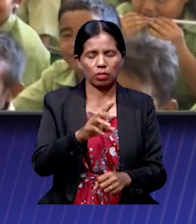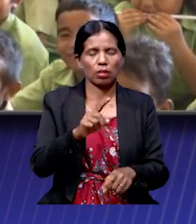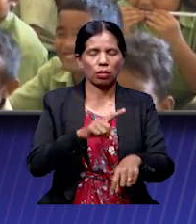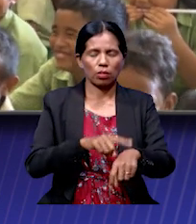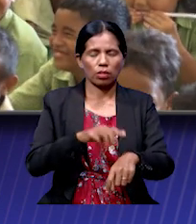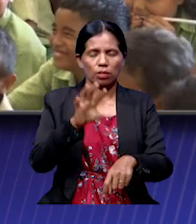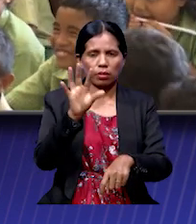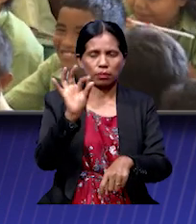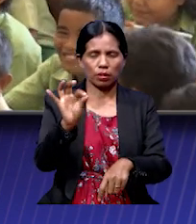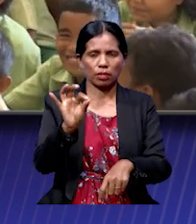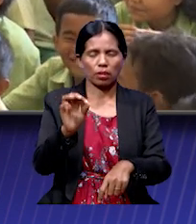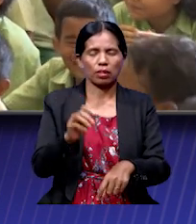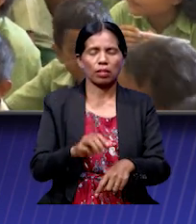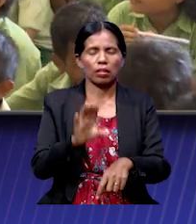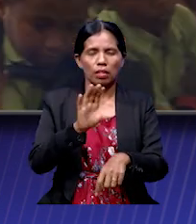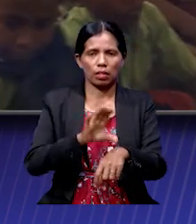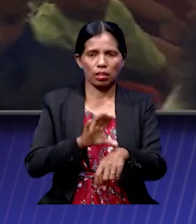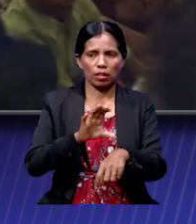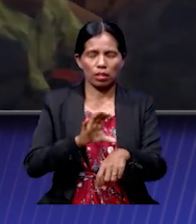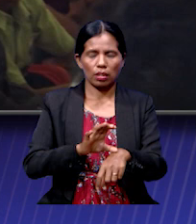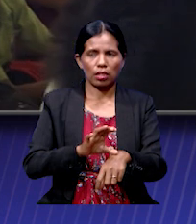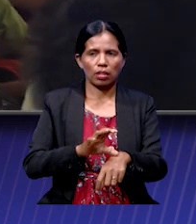se adeder, ia paróquia Imaculada